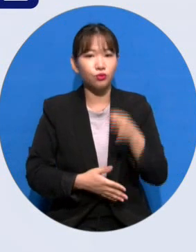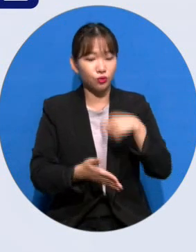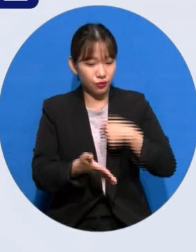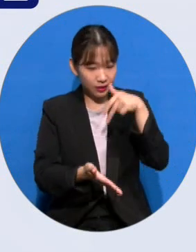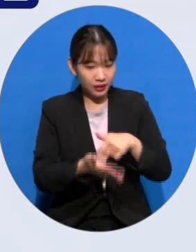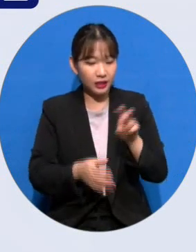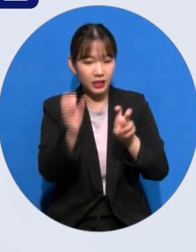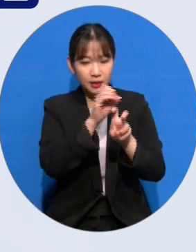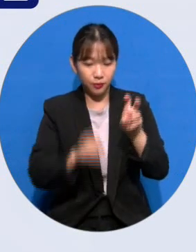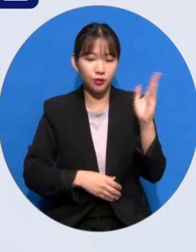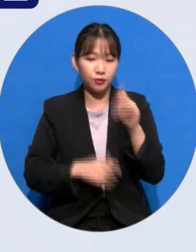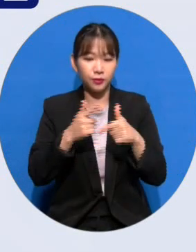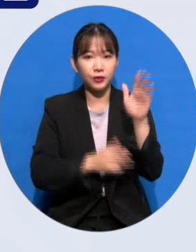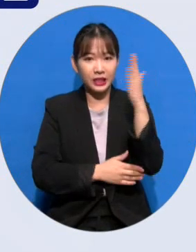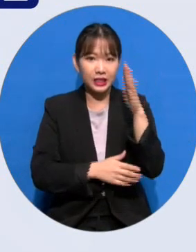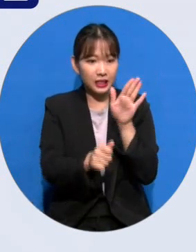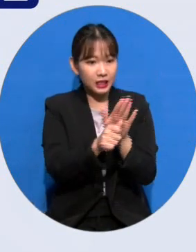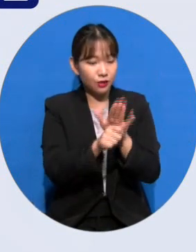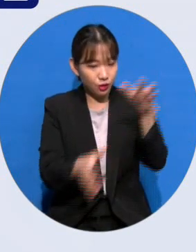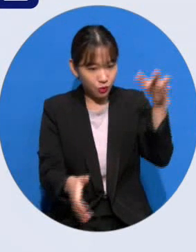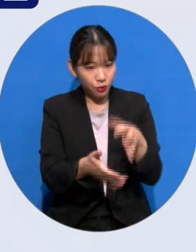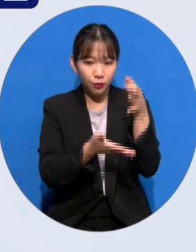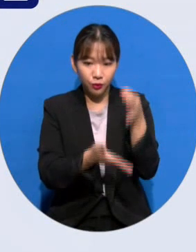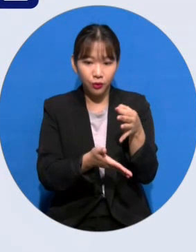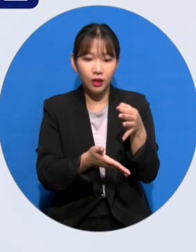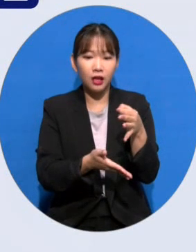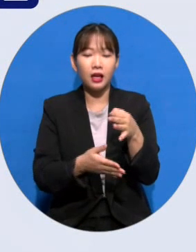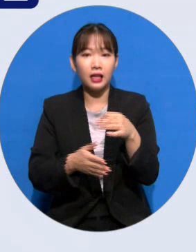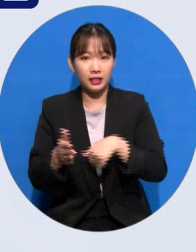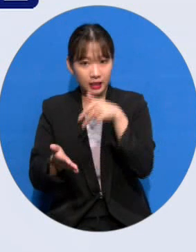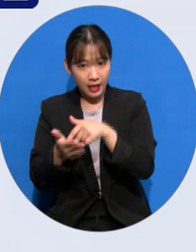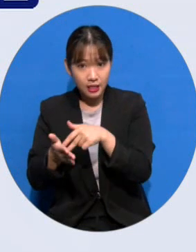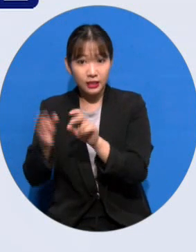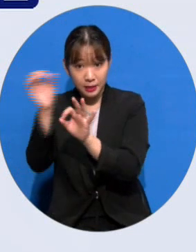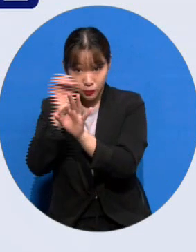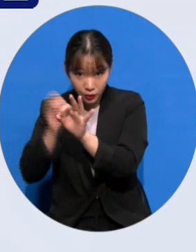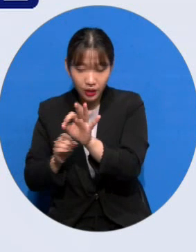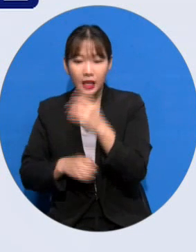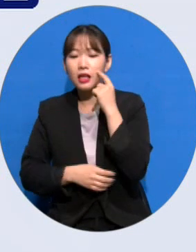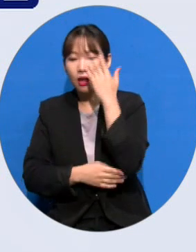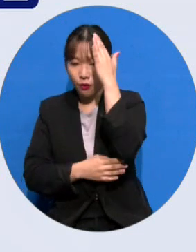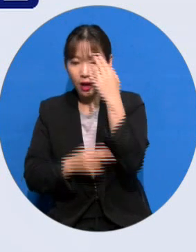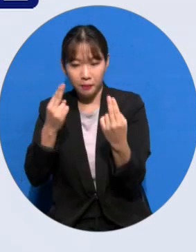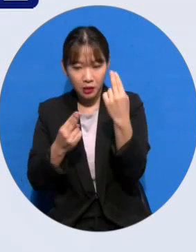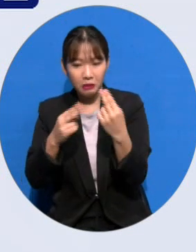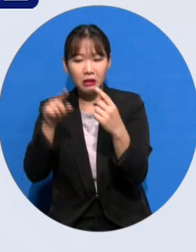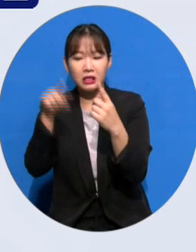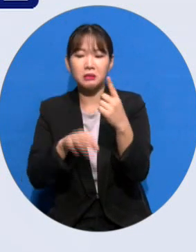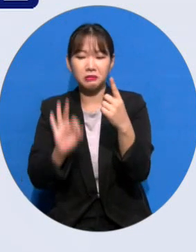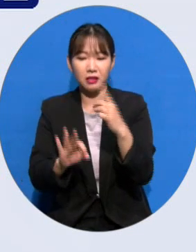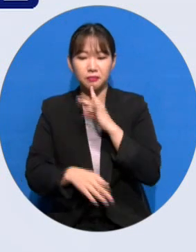재정자립도 20%대의 목포시의 지원 총액이 재정자립도 10%대인 영광군의 10분의 1